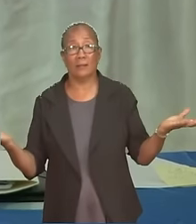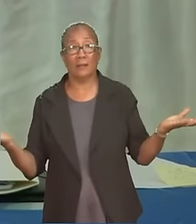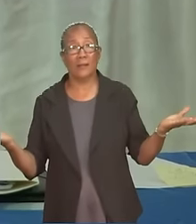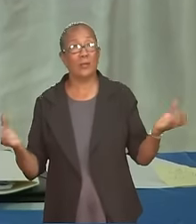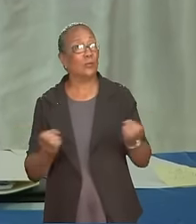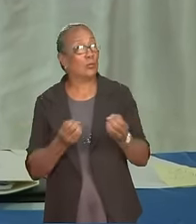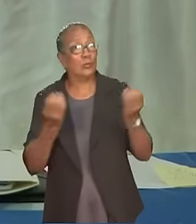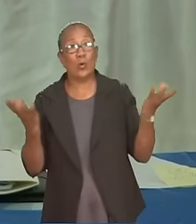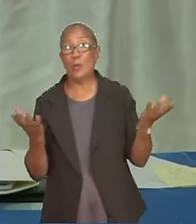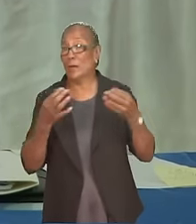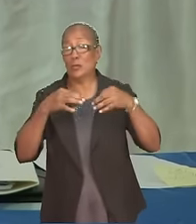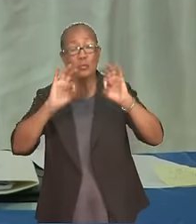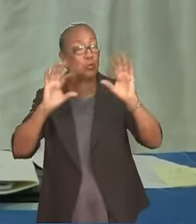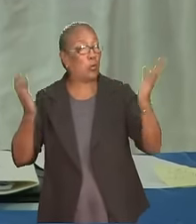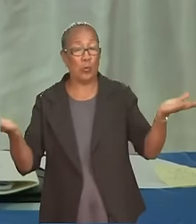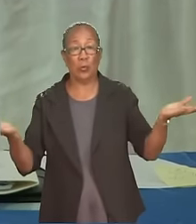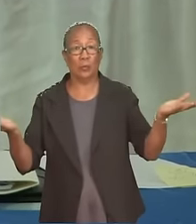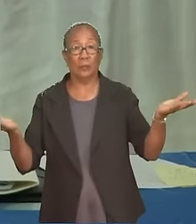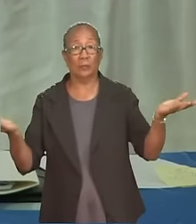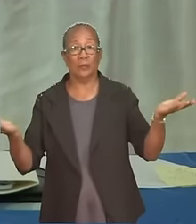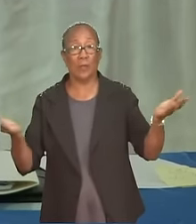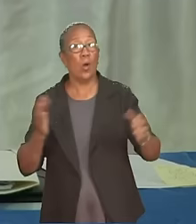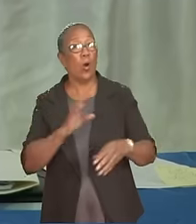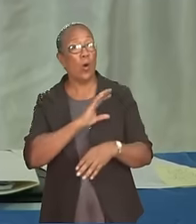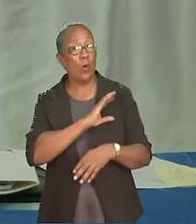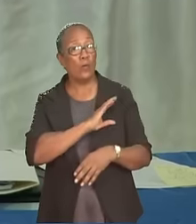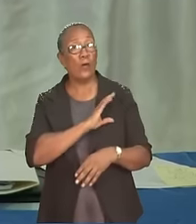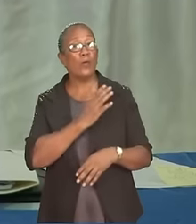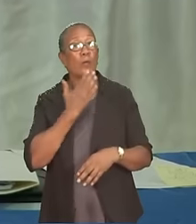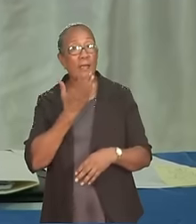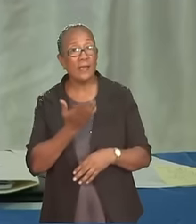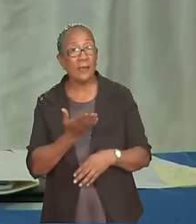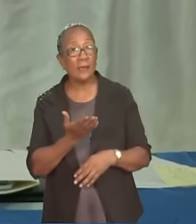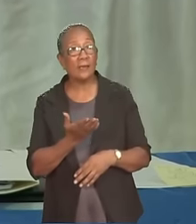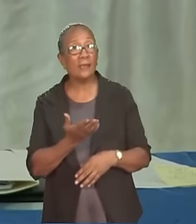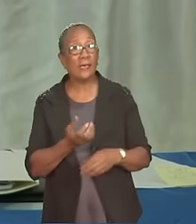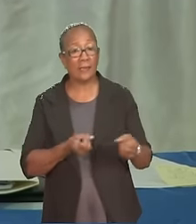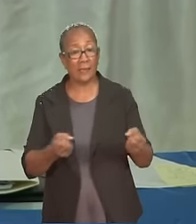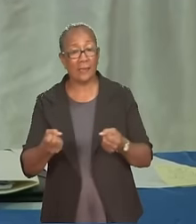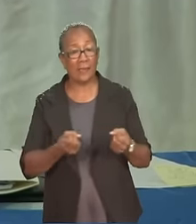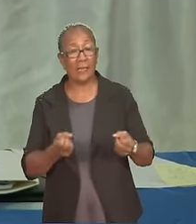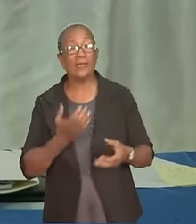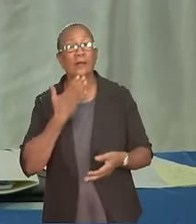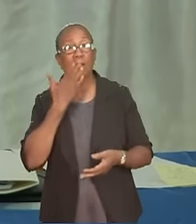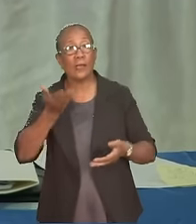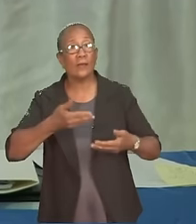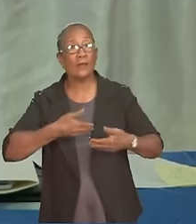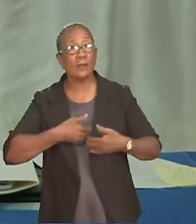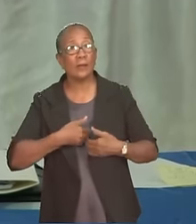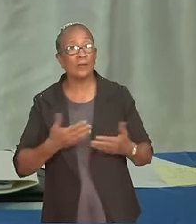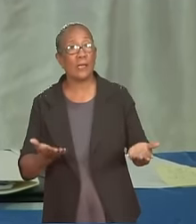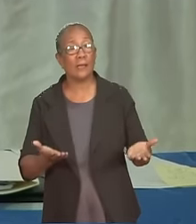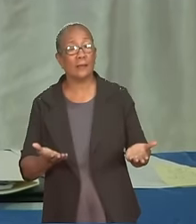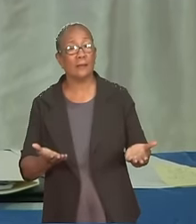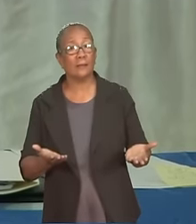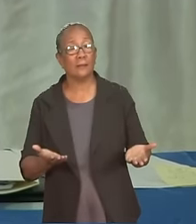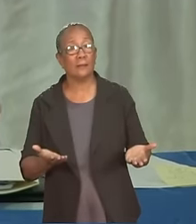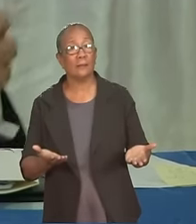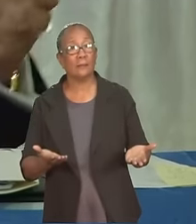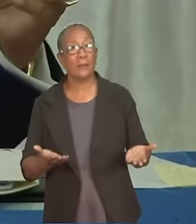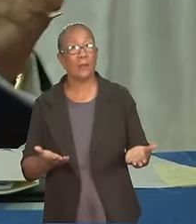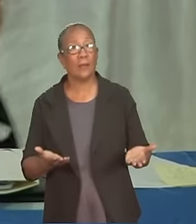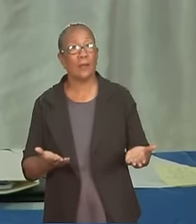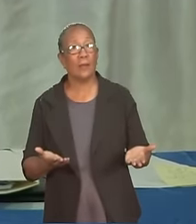show die men daar geeft. Maar ook vanwege het feit dat men die vraag niet stelt aan de regering, proef je ook een stukje kwaadaardigheid.